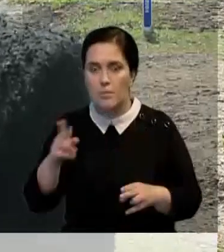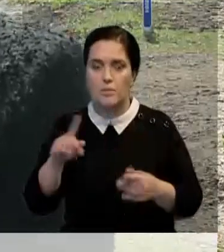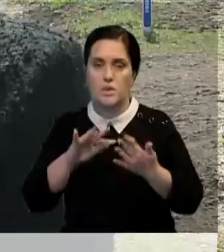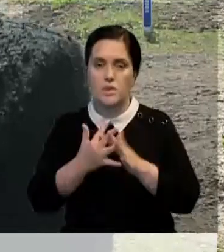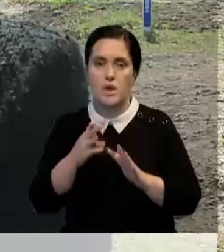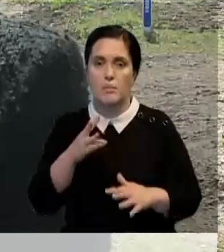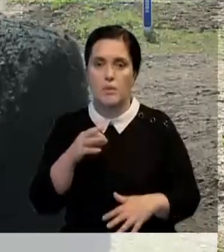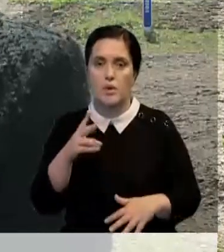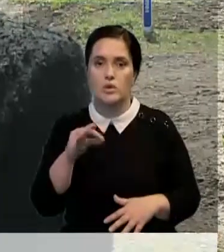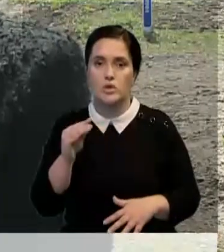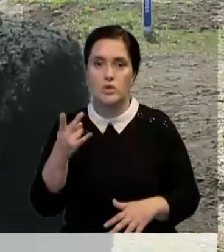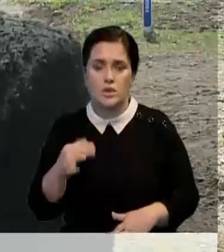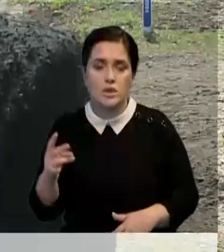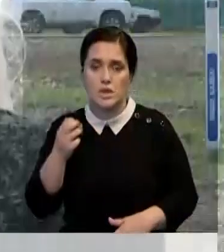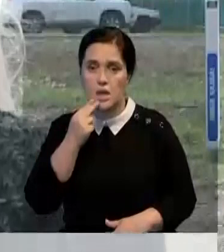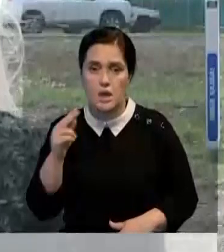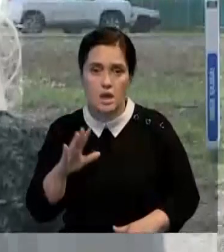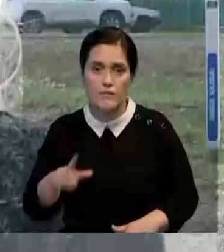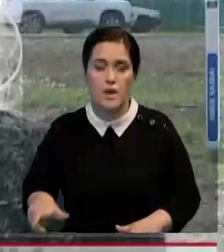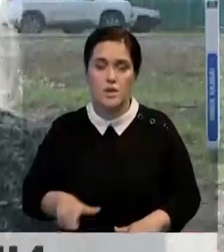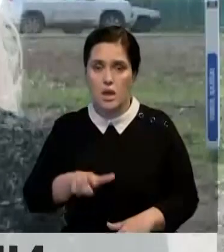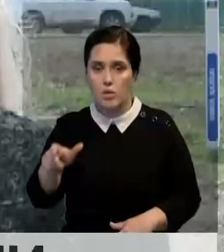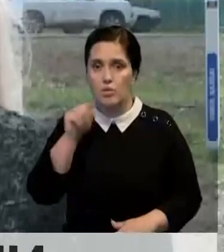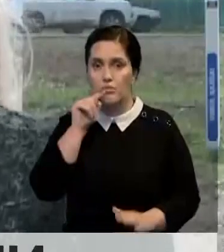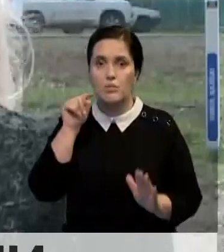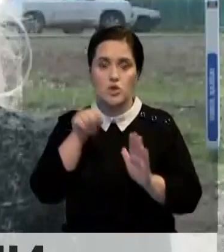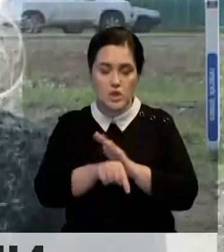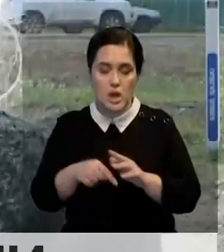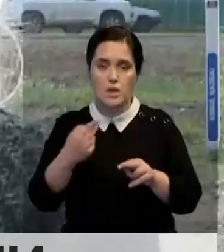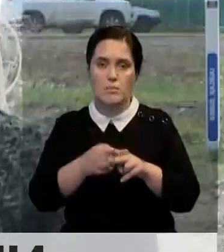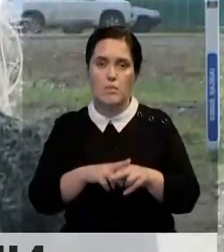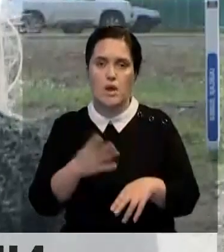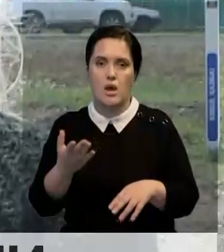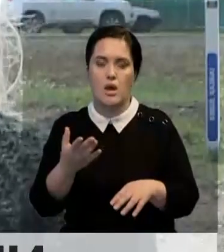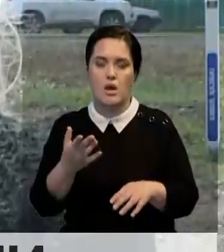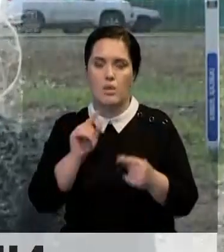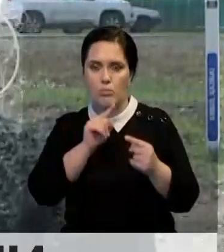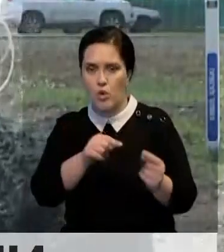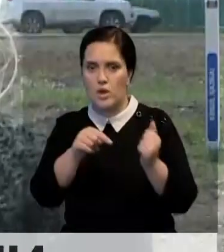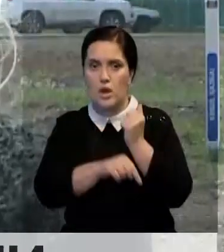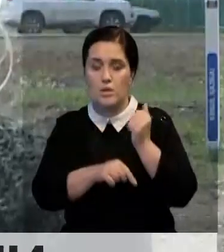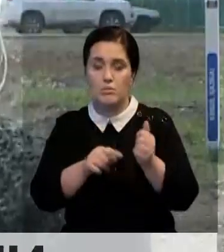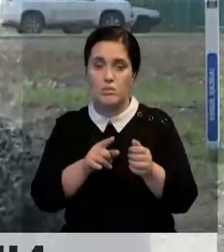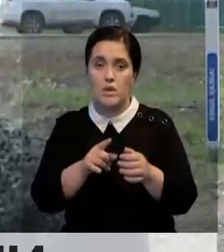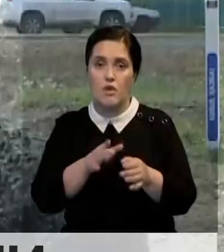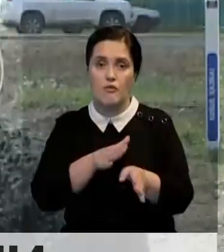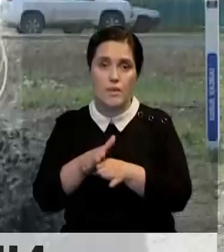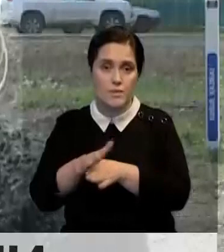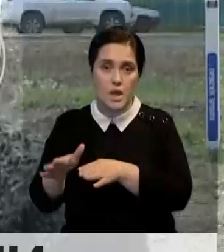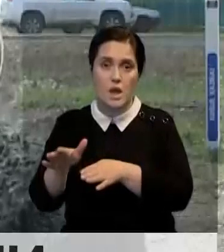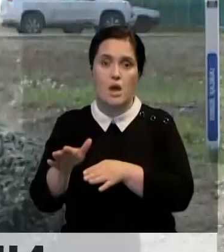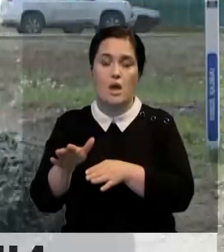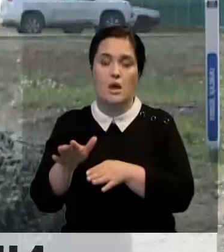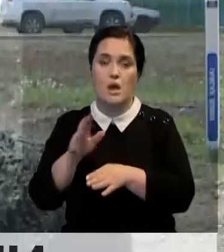Молодежный, именно о качестве дорог. После вмешательства антикоррупционной службы начали выполняться работы, также было